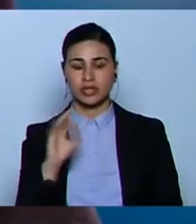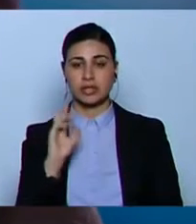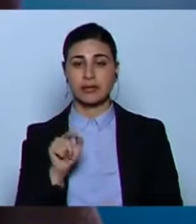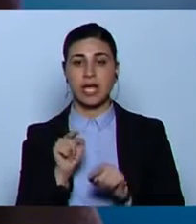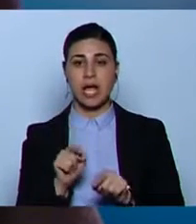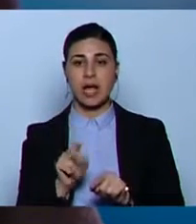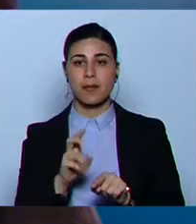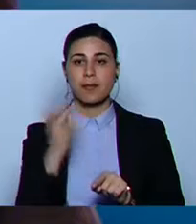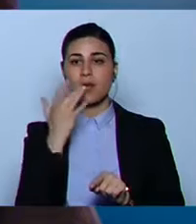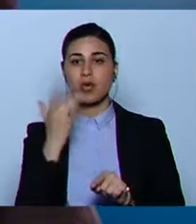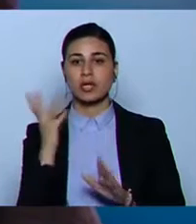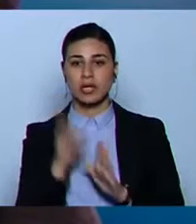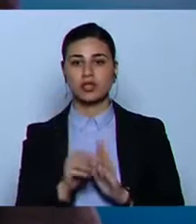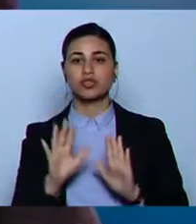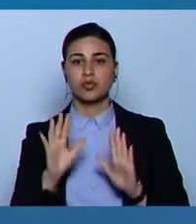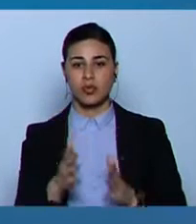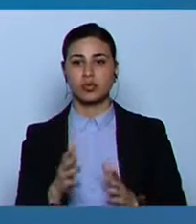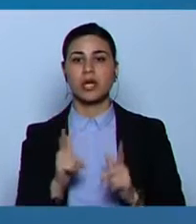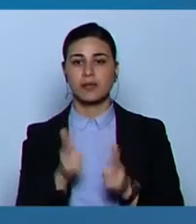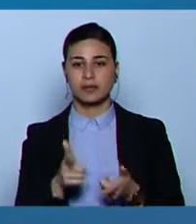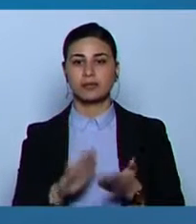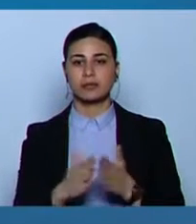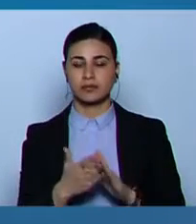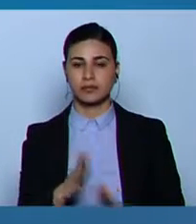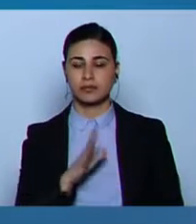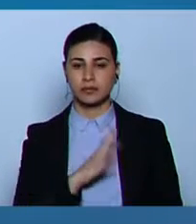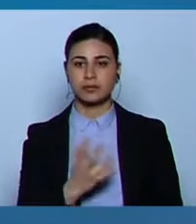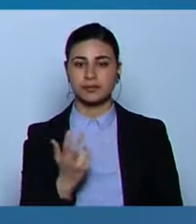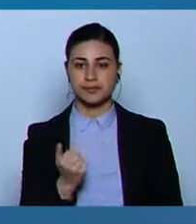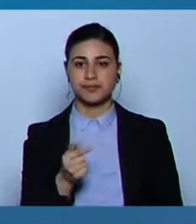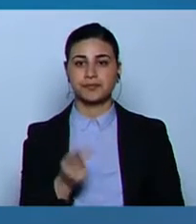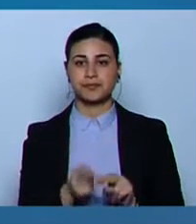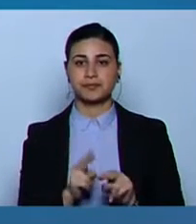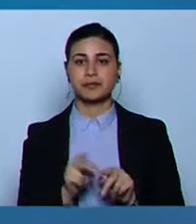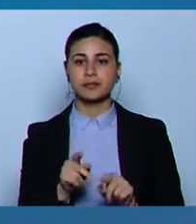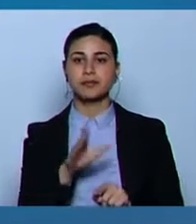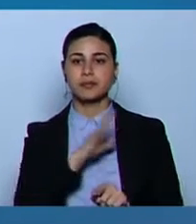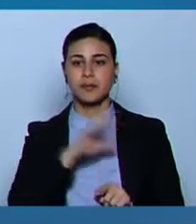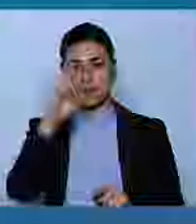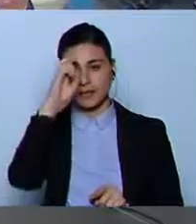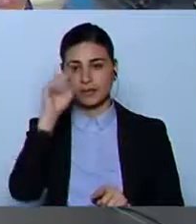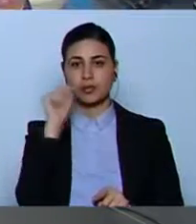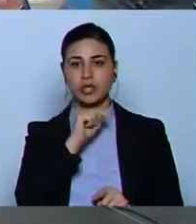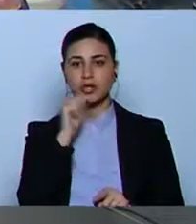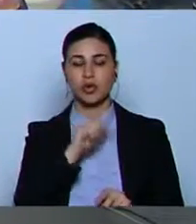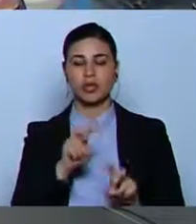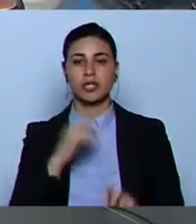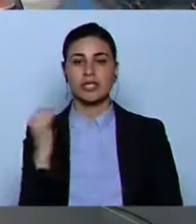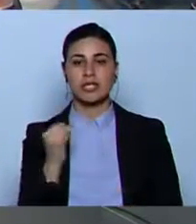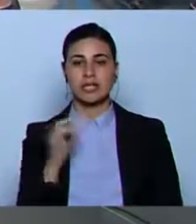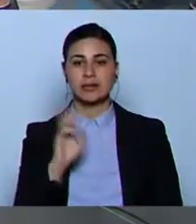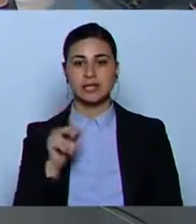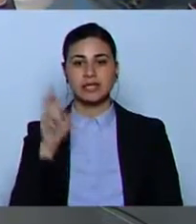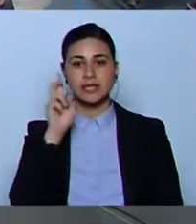ამ დეკლარირებულ პოლიტიკაში მოხდა კონსენსუსი, რეალური კონსენსუსი. ეს კონსენსუსი იყო სახელმწიფოს ეკონომიკურ ინტერესებს და